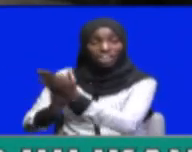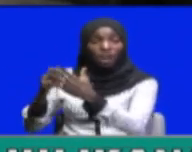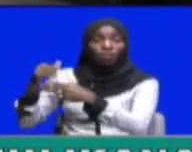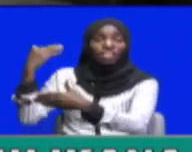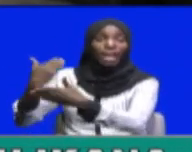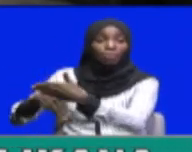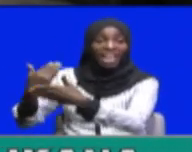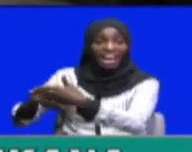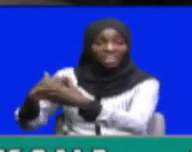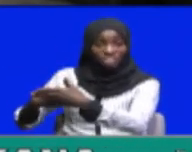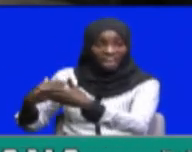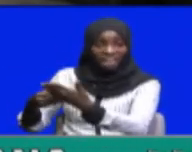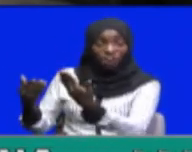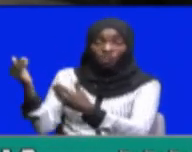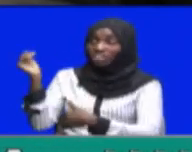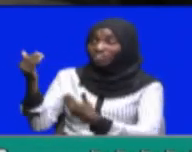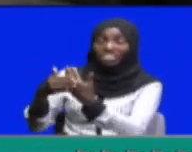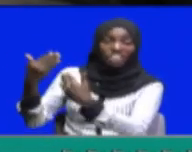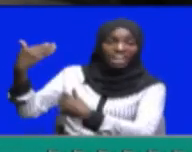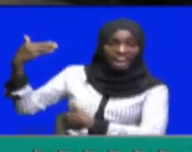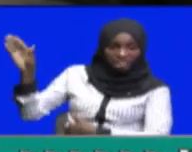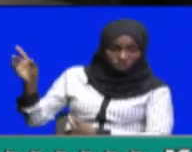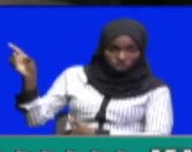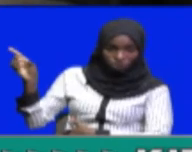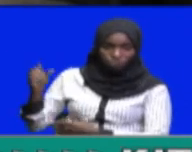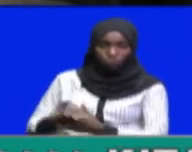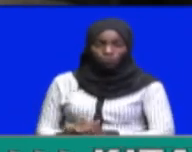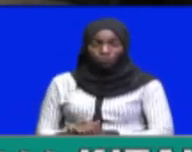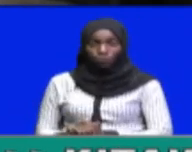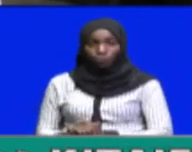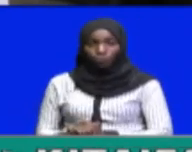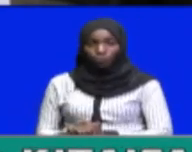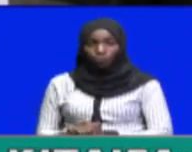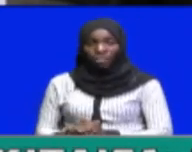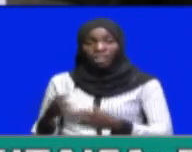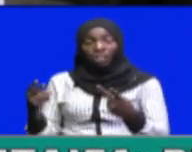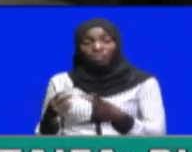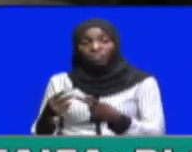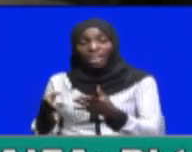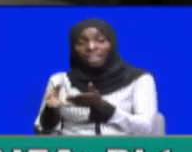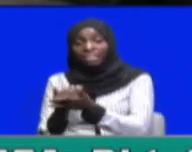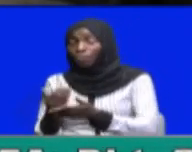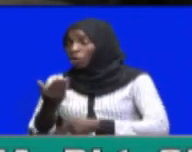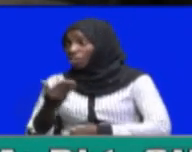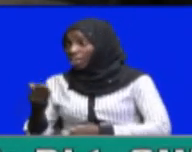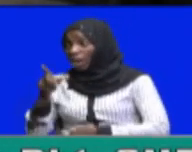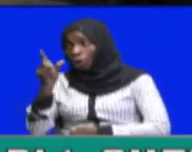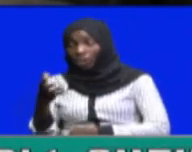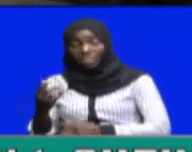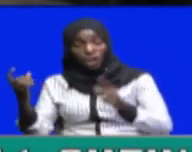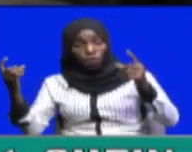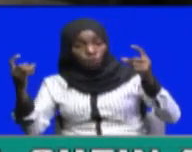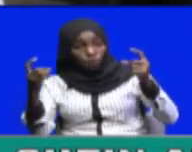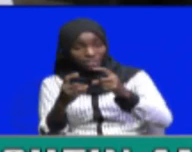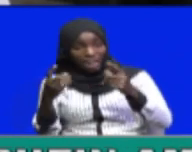hiyo grupu la tatu linakuja katika yale maeneo ambayo tunakutana mahoteli na maeneo mengine ambayo